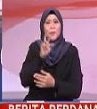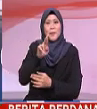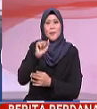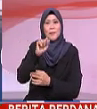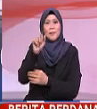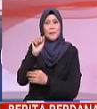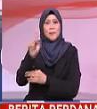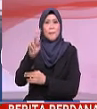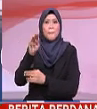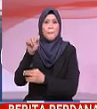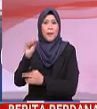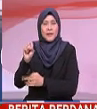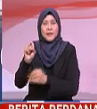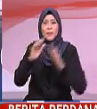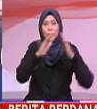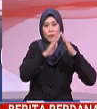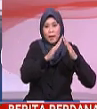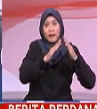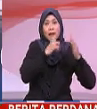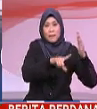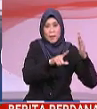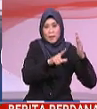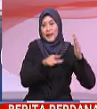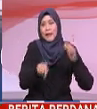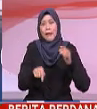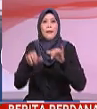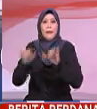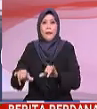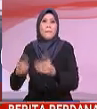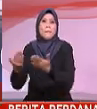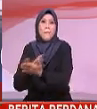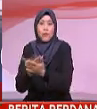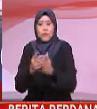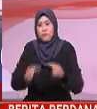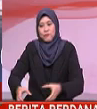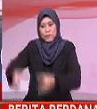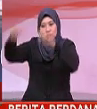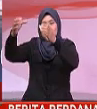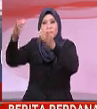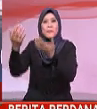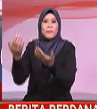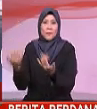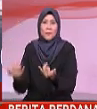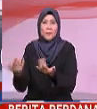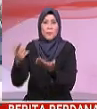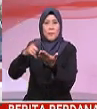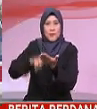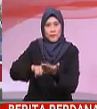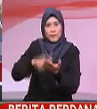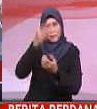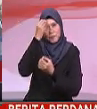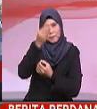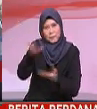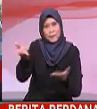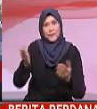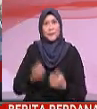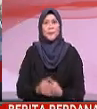terletak bersebelahan kawasan perumahan tersebut. Wartawan Dilaila Kadir melaporkan.